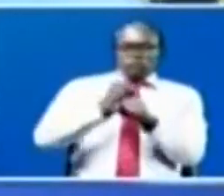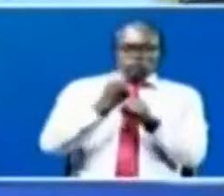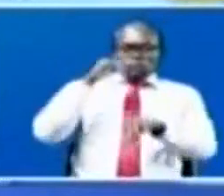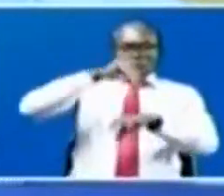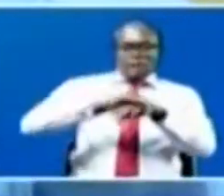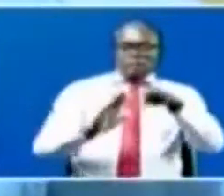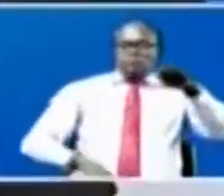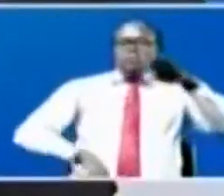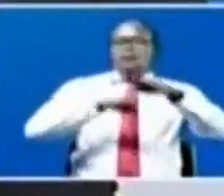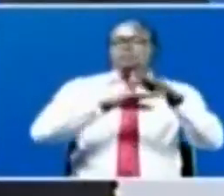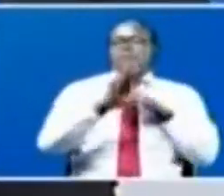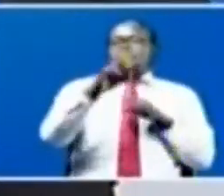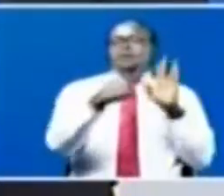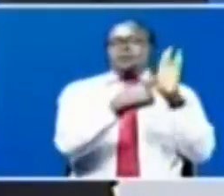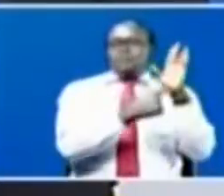3 points.